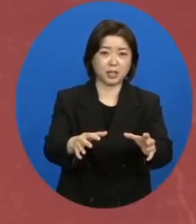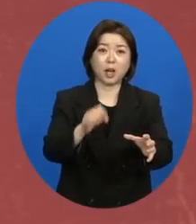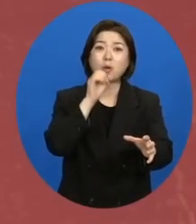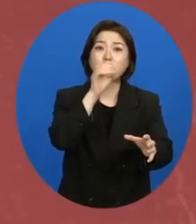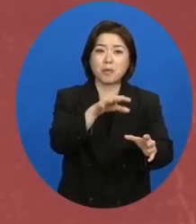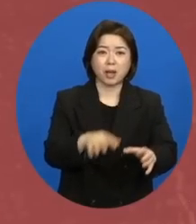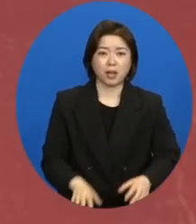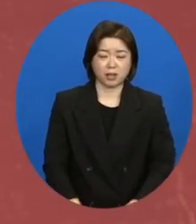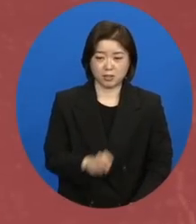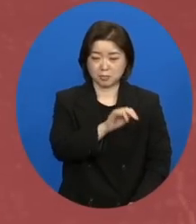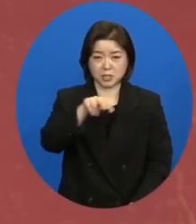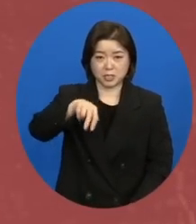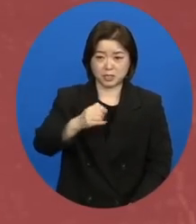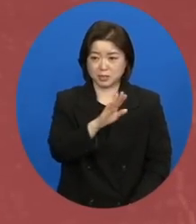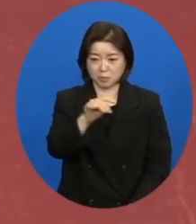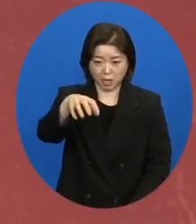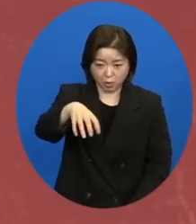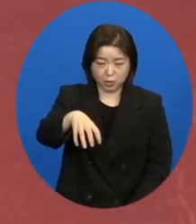미스바로 모여라.